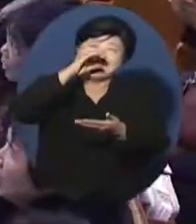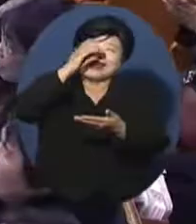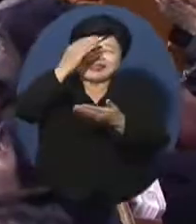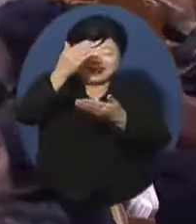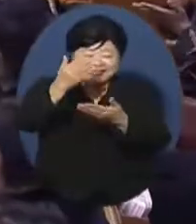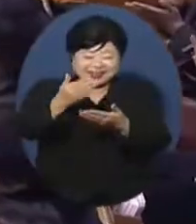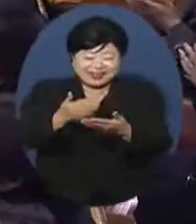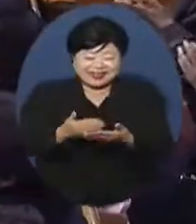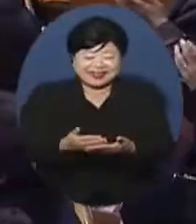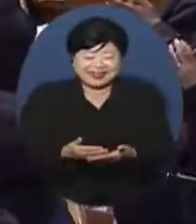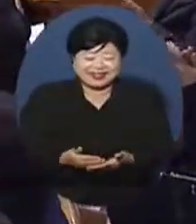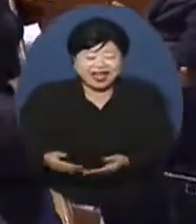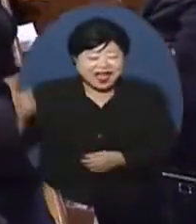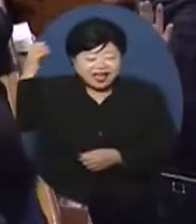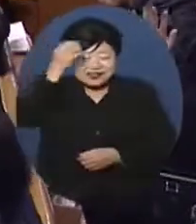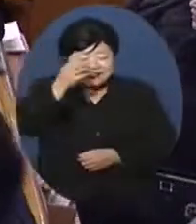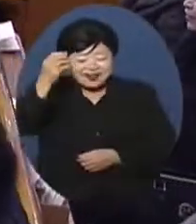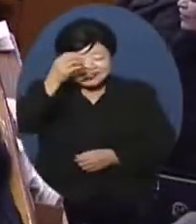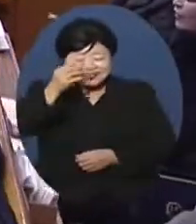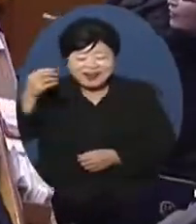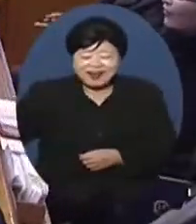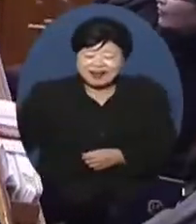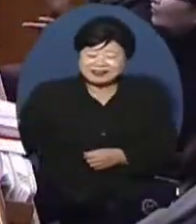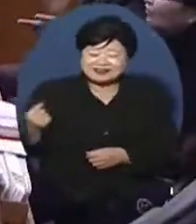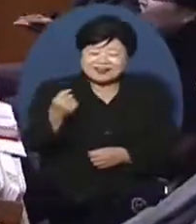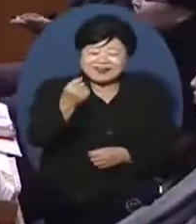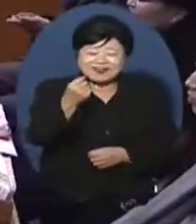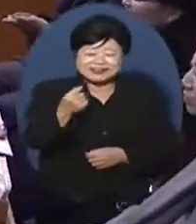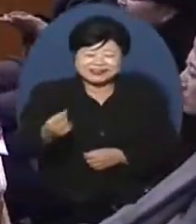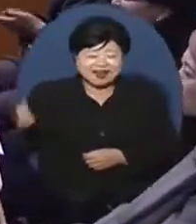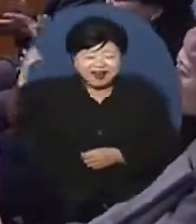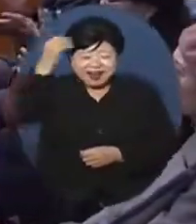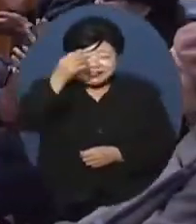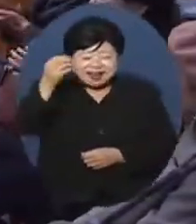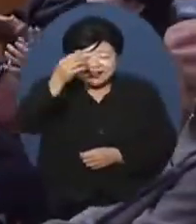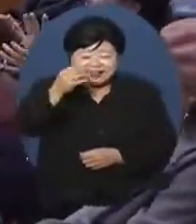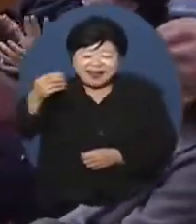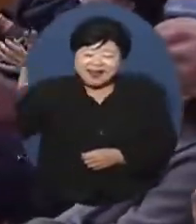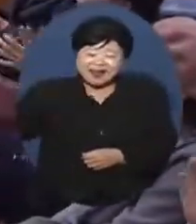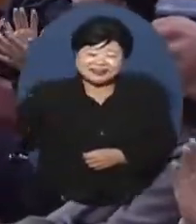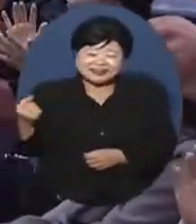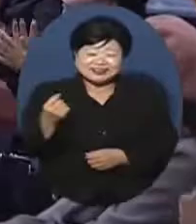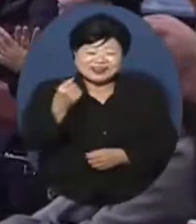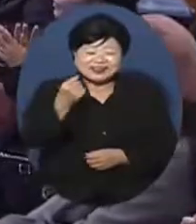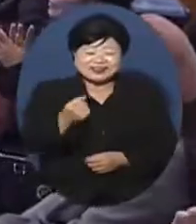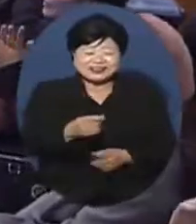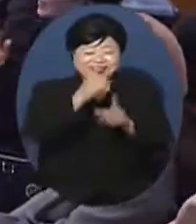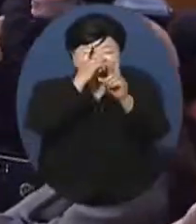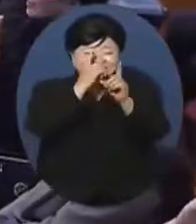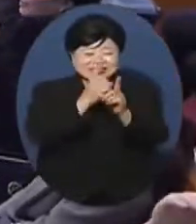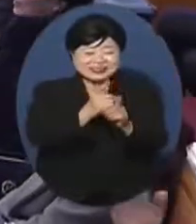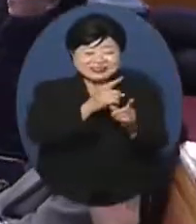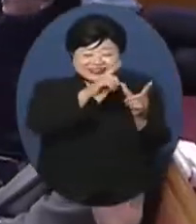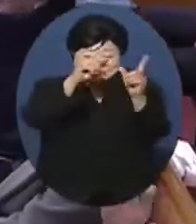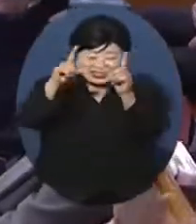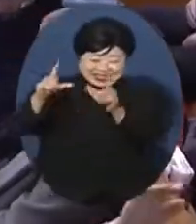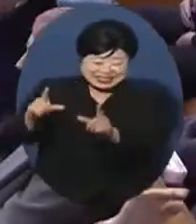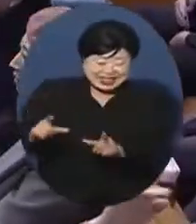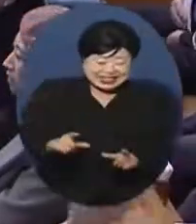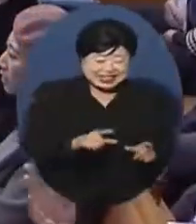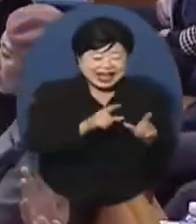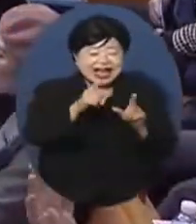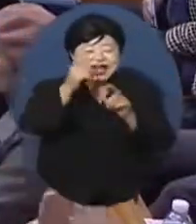거예요 아 선녀 문으로 청년으로 서로 쓴